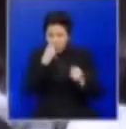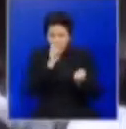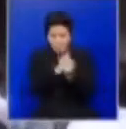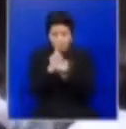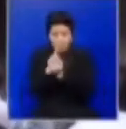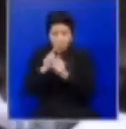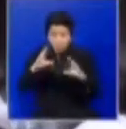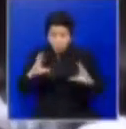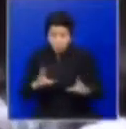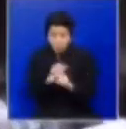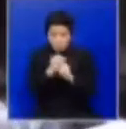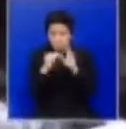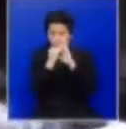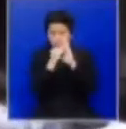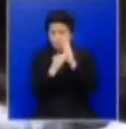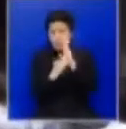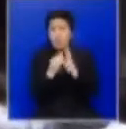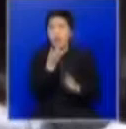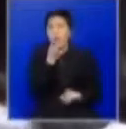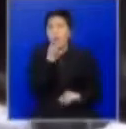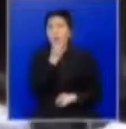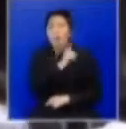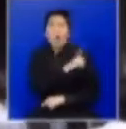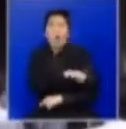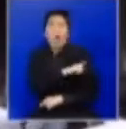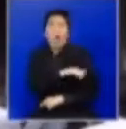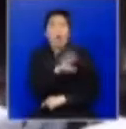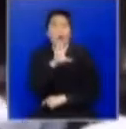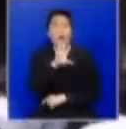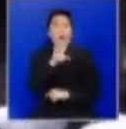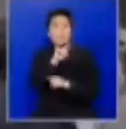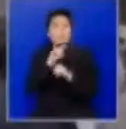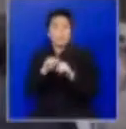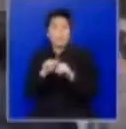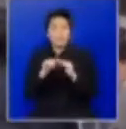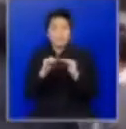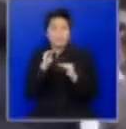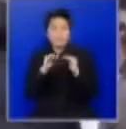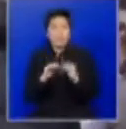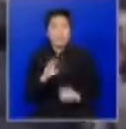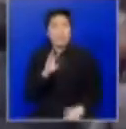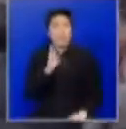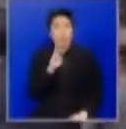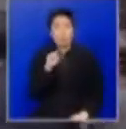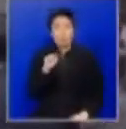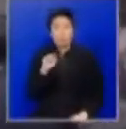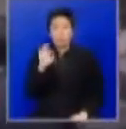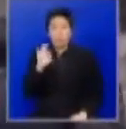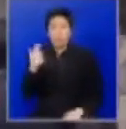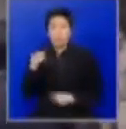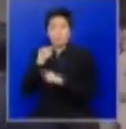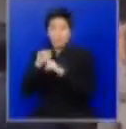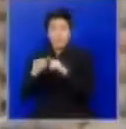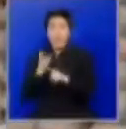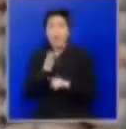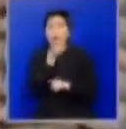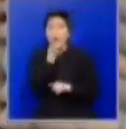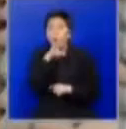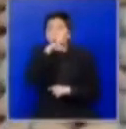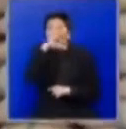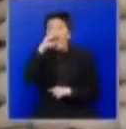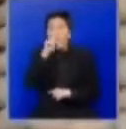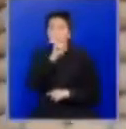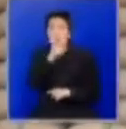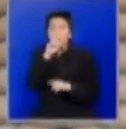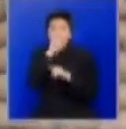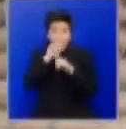ห่งดังนี้นะคะ1ปริมาณข้าวขาว 5% คาดเคลื่อน 6.99% 2ข้าวหอมมะลิ